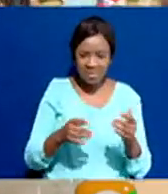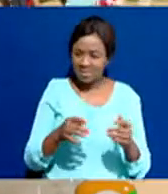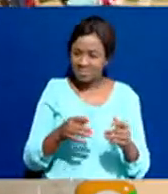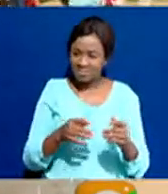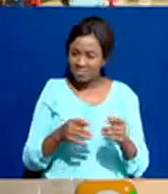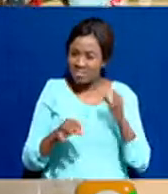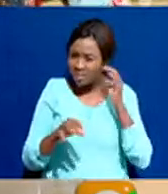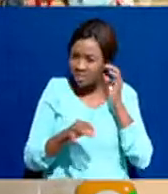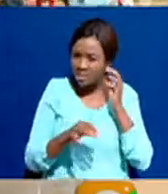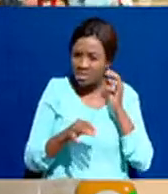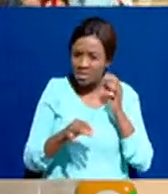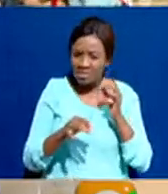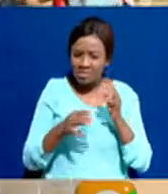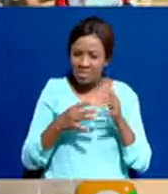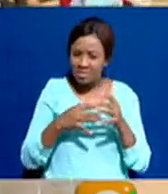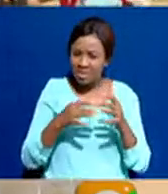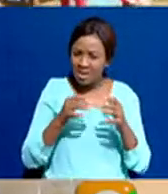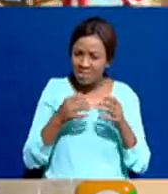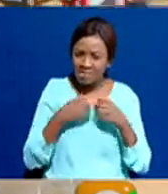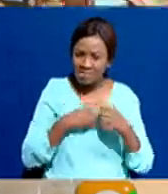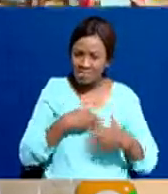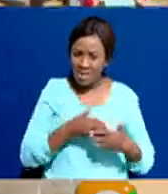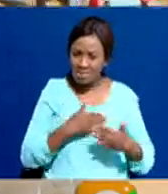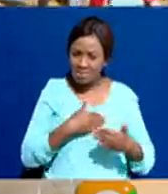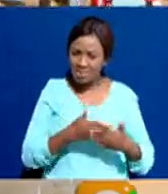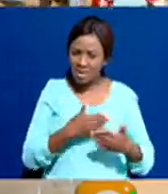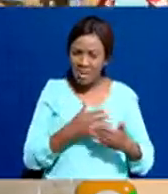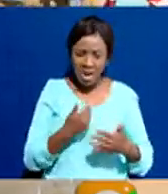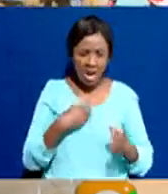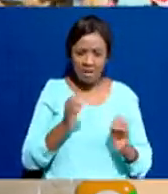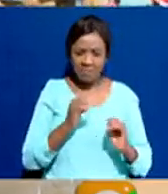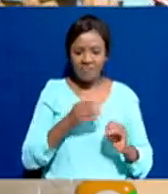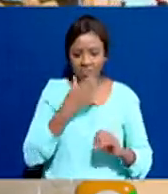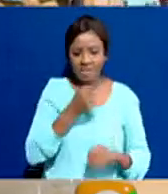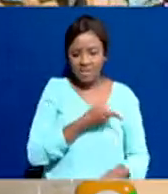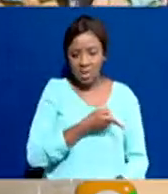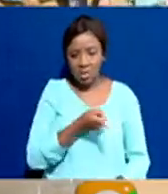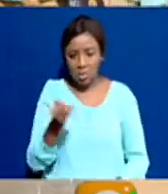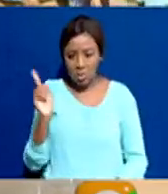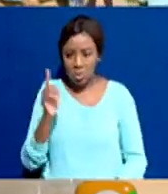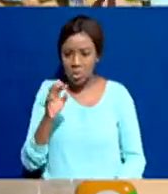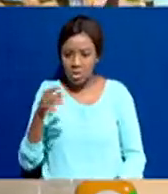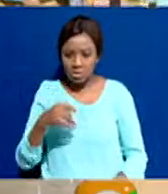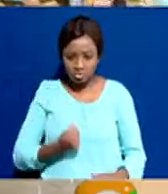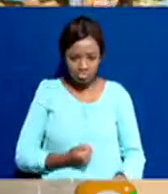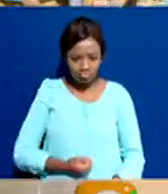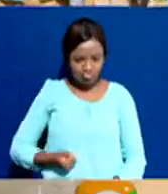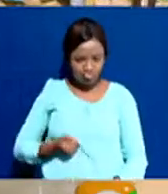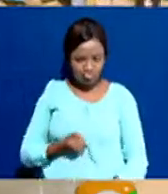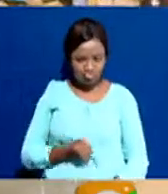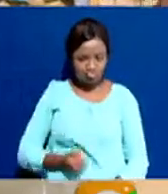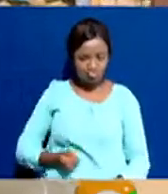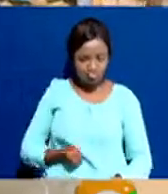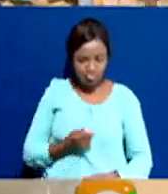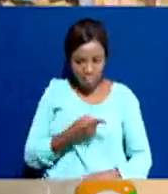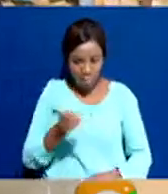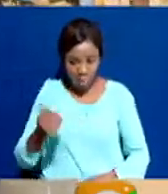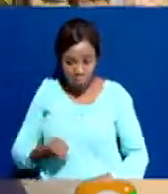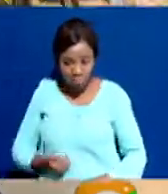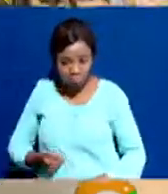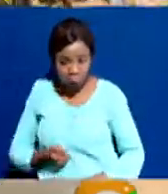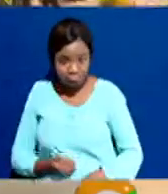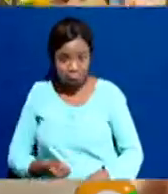askii mtoto akipumua vizuri na akamtuma aende afanyiwe ultrasound na alipotoka kwenda kufanyiwa